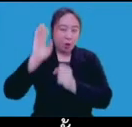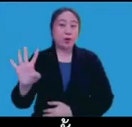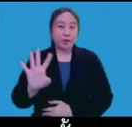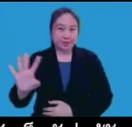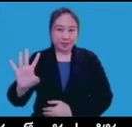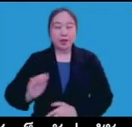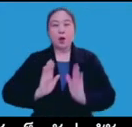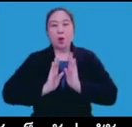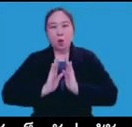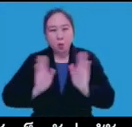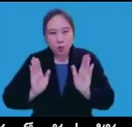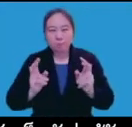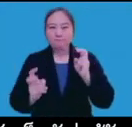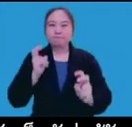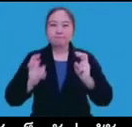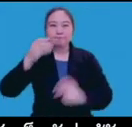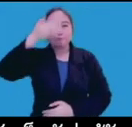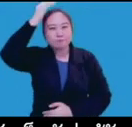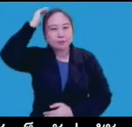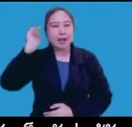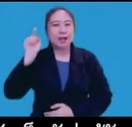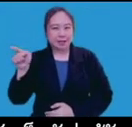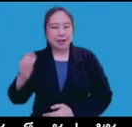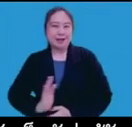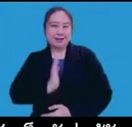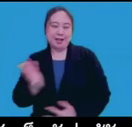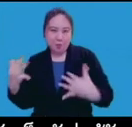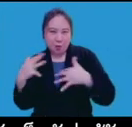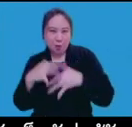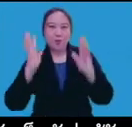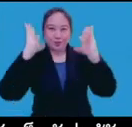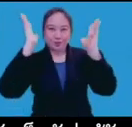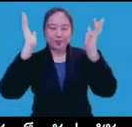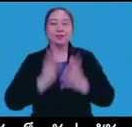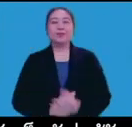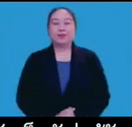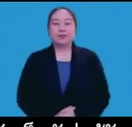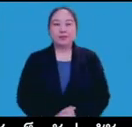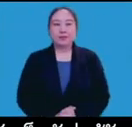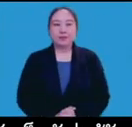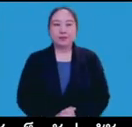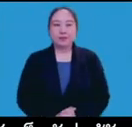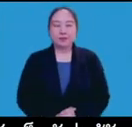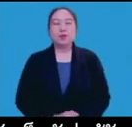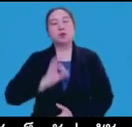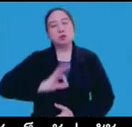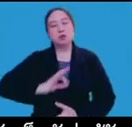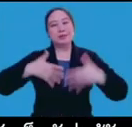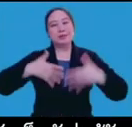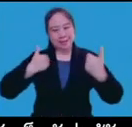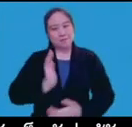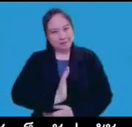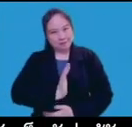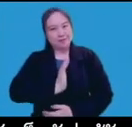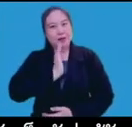านแล้วก็ขอขอบคุณคุณสุทธิชัย AI ที่ได้ให้เกียรติมาร่วมเสวนาในครั้งนี้ด้วยครับ ผมรู้สึกยินดีและเป็นเกียรติม